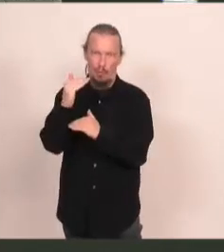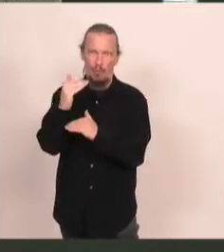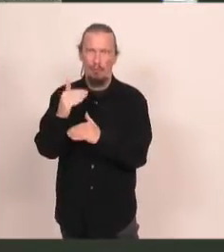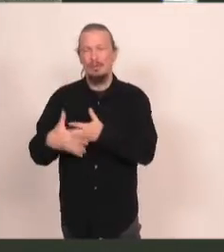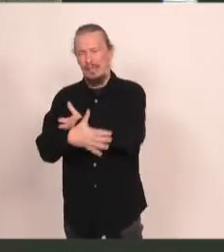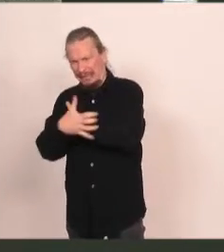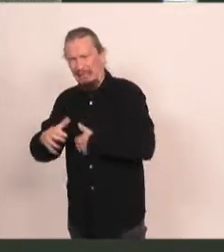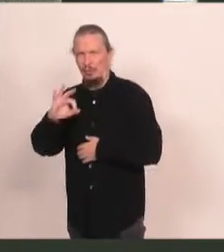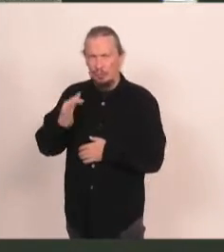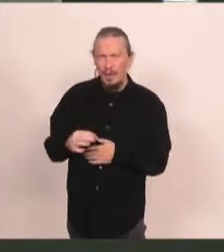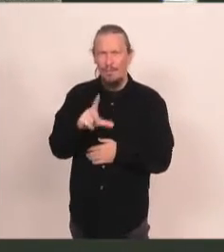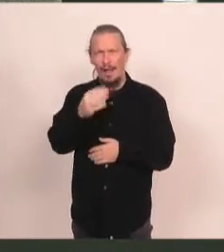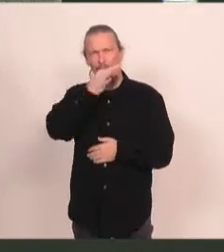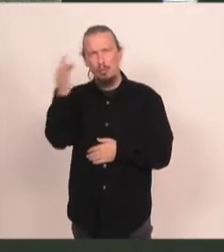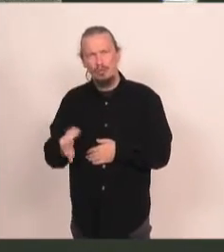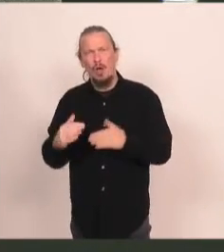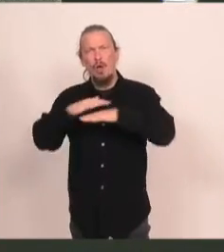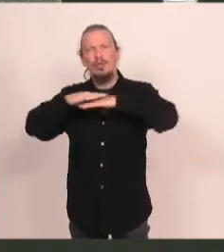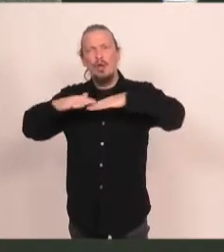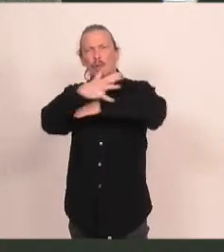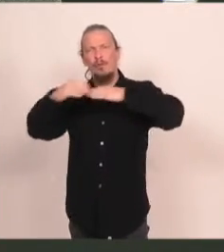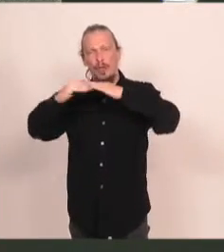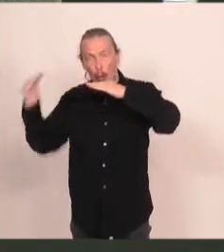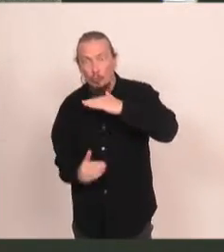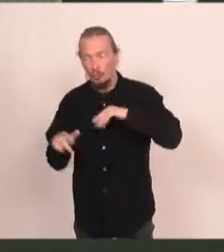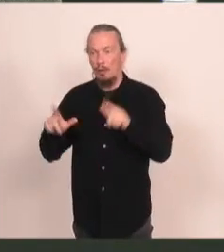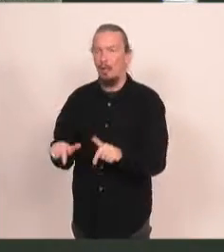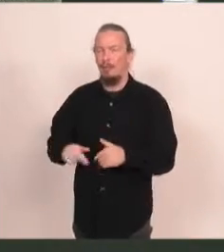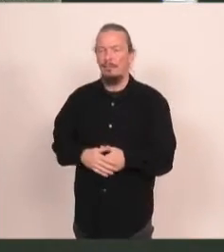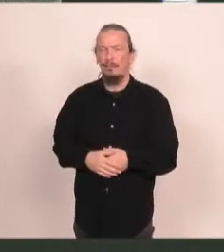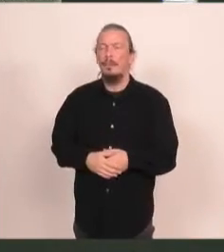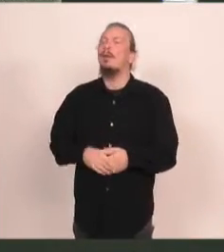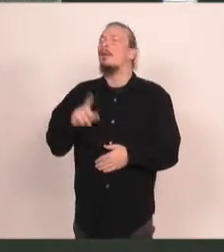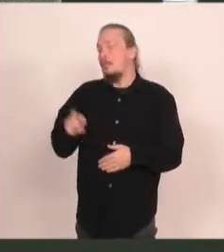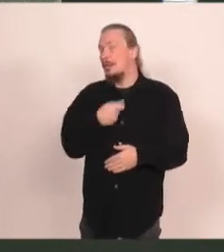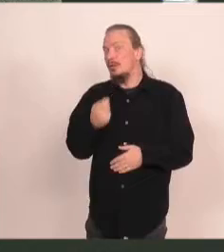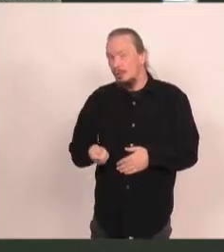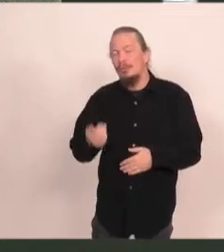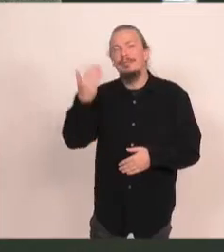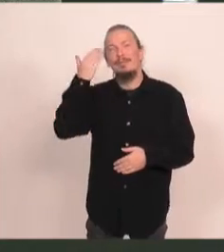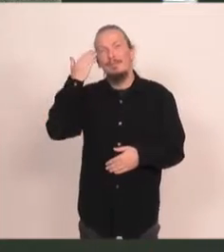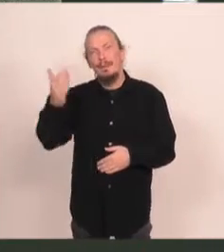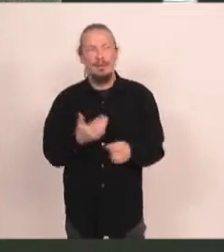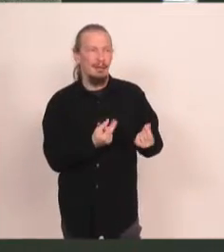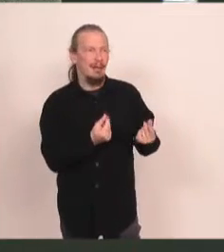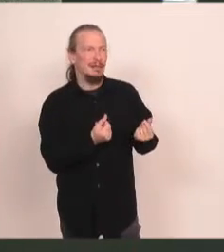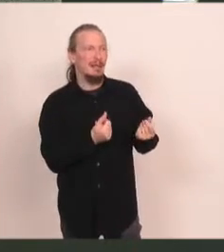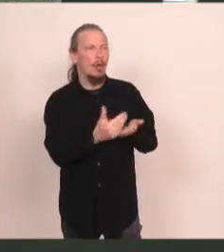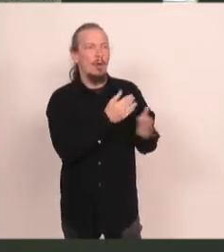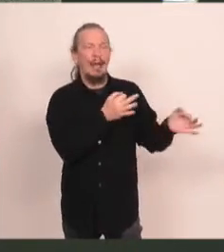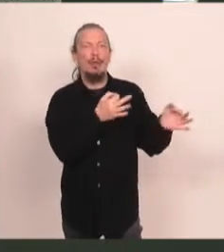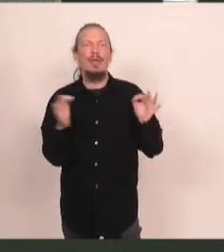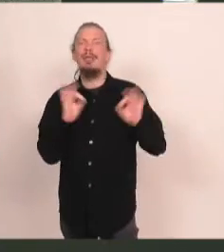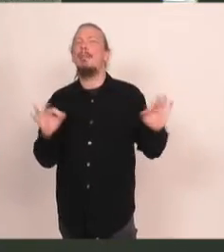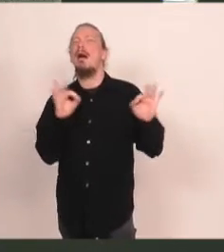précarité, 20% des ménages vivant sous le seuil de pauvreté. C'est sûr, quand vous avez peu de chances d'avoir des revenus réguliers, dans tous